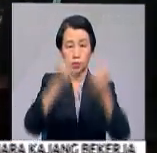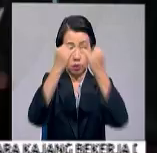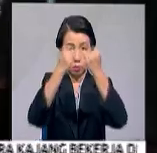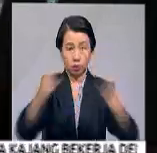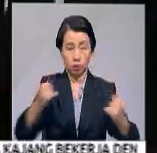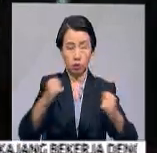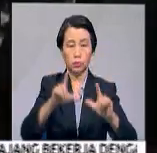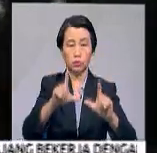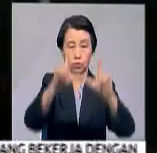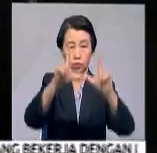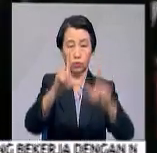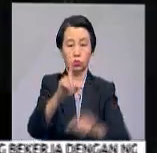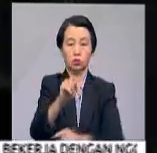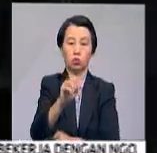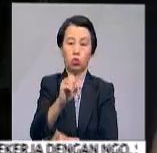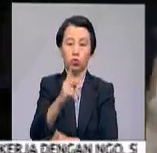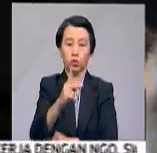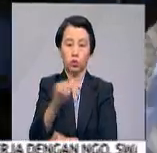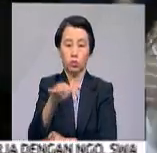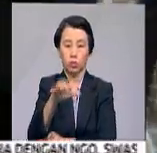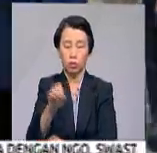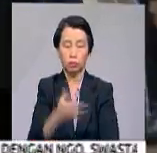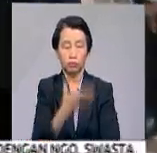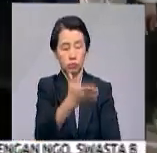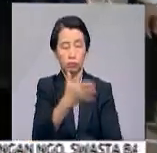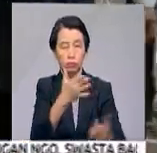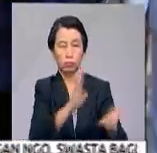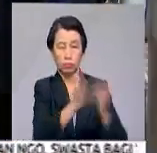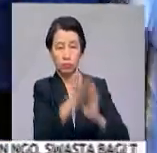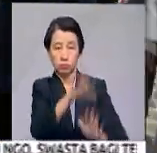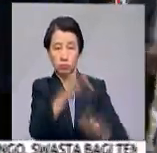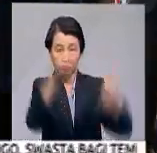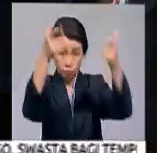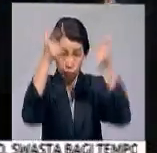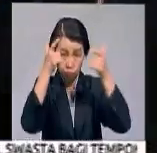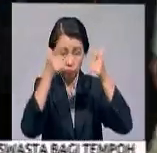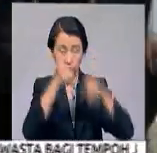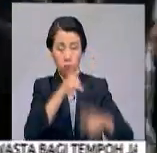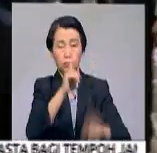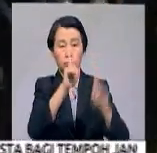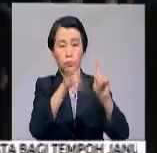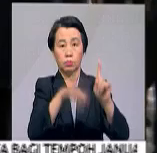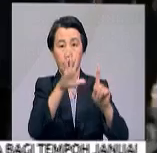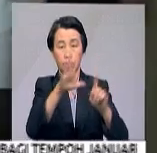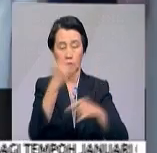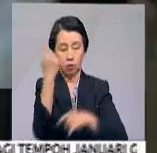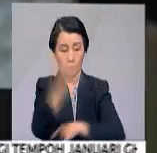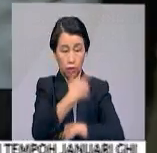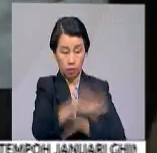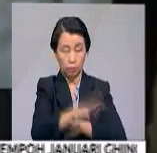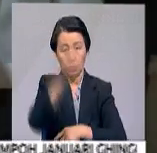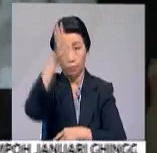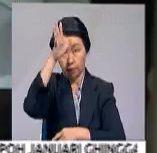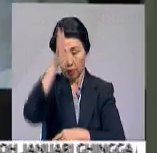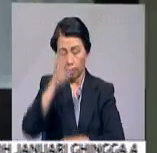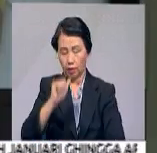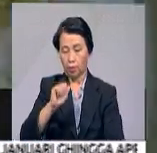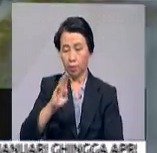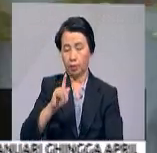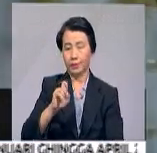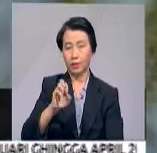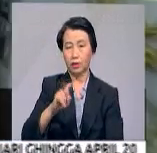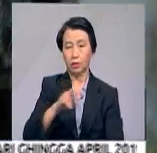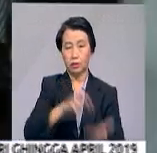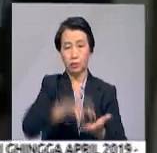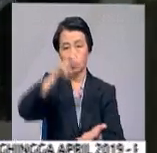Imperial Tokyo. Naruhito dilantik sebagai Maharaja Jepun pada 1 Mei lalu, iaitu sehari selepas bapanya Maharaja Emeritus Akihito